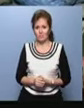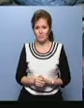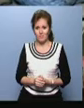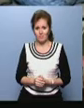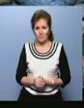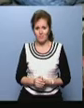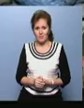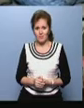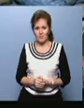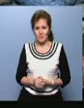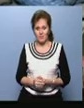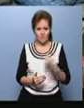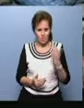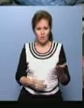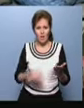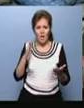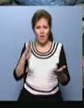Всеволод.